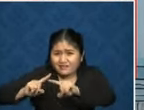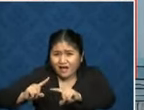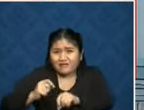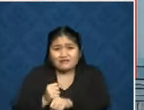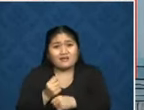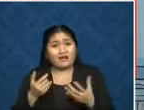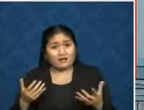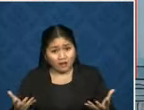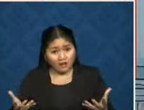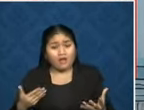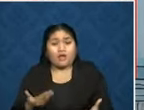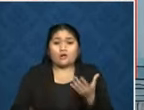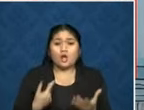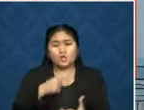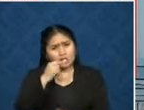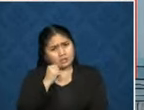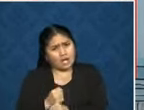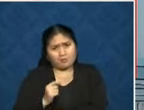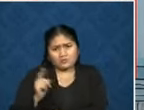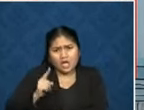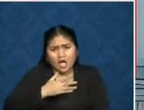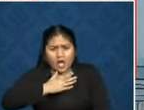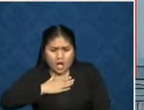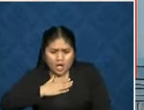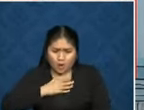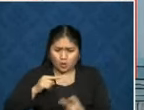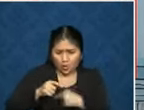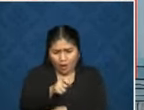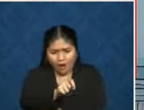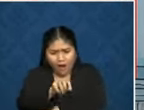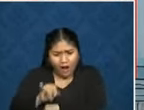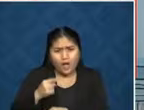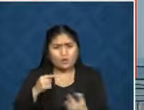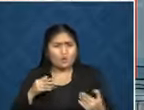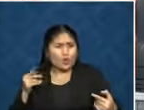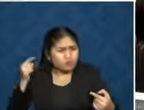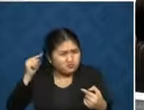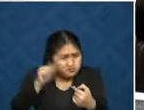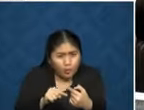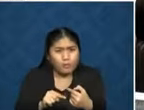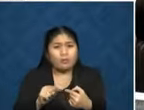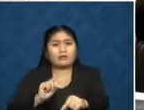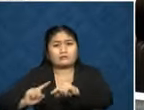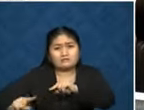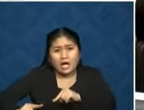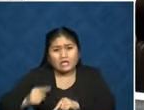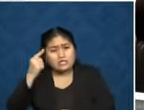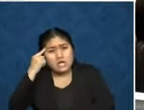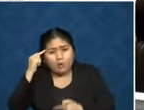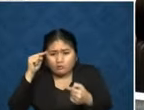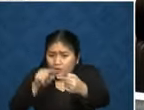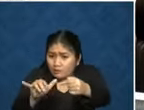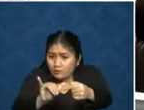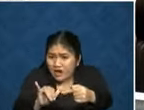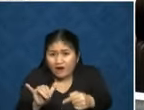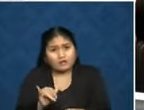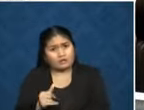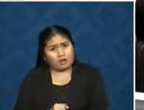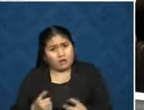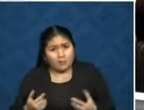ได้อย่างไรและมันจะทำให้เราสามารถที่จะใช้ AI ไปสู่จุดเป้าหมายที่เราไม่เคยไปถึงได้อย่าง